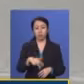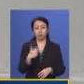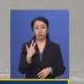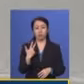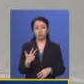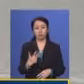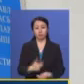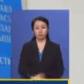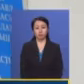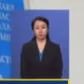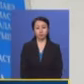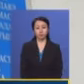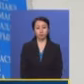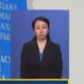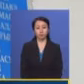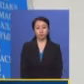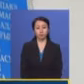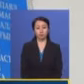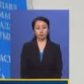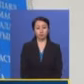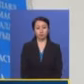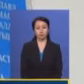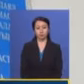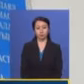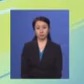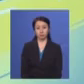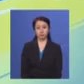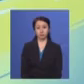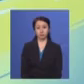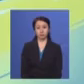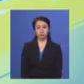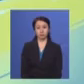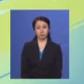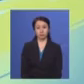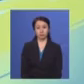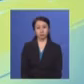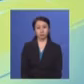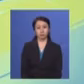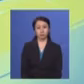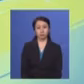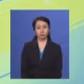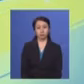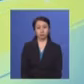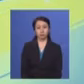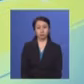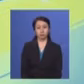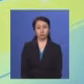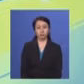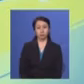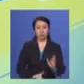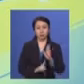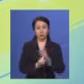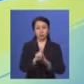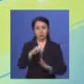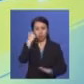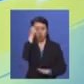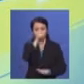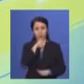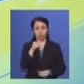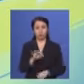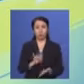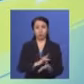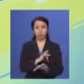Богдан Петров при содействии пресс-службы областного департамента полиции. Еще немного полицейской хроники. С начала года в